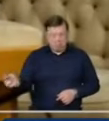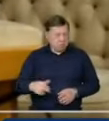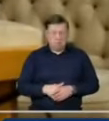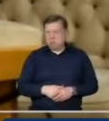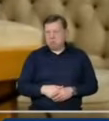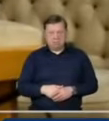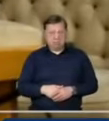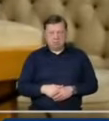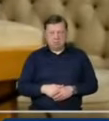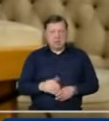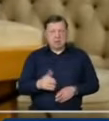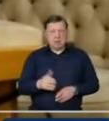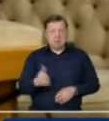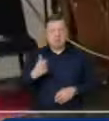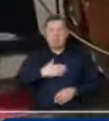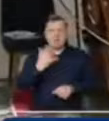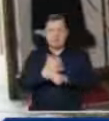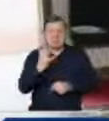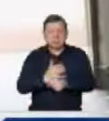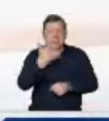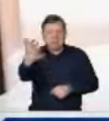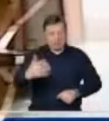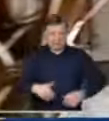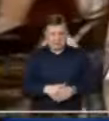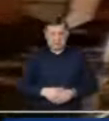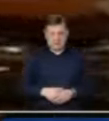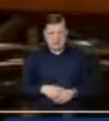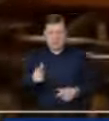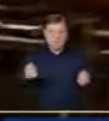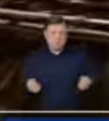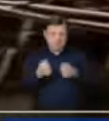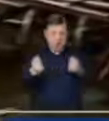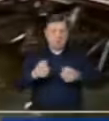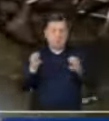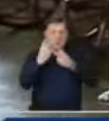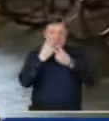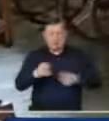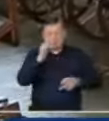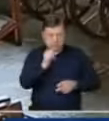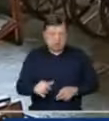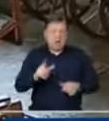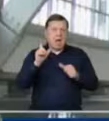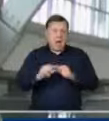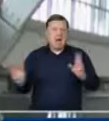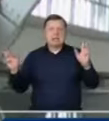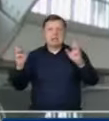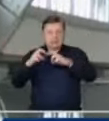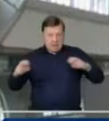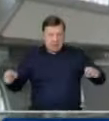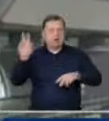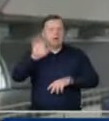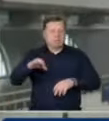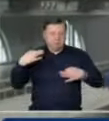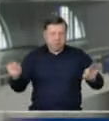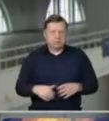pojazdów. Mamy ich 55. Wozownia jest tymczasowo niedostępna dla turystów, ale zamek można zwiedzać.